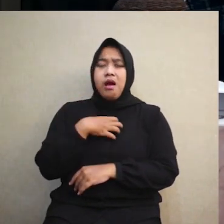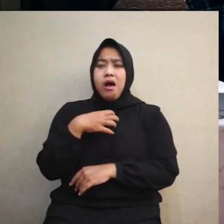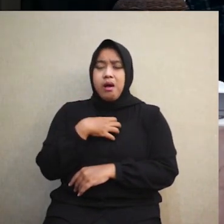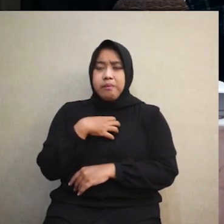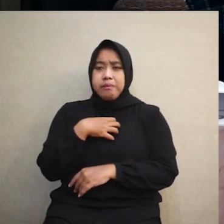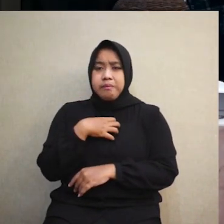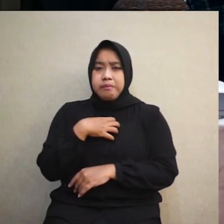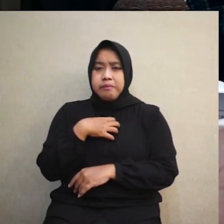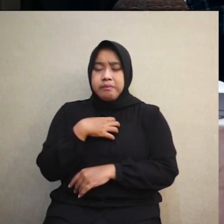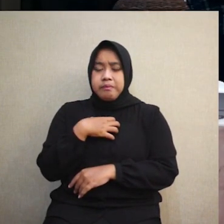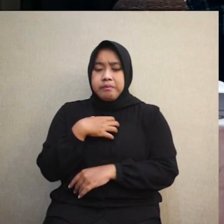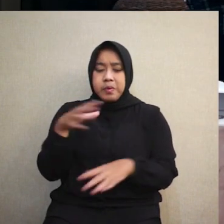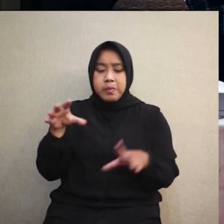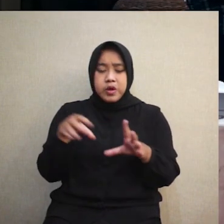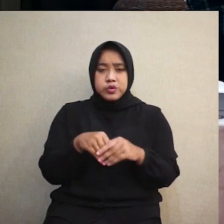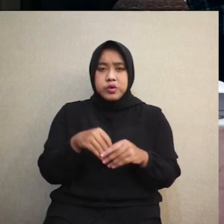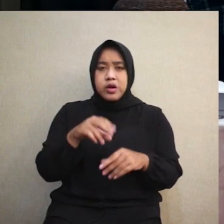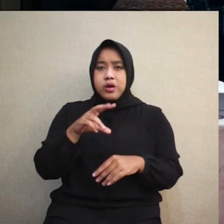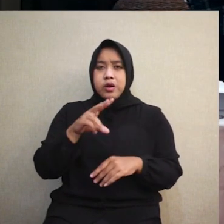kayaknya bisa memasukkan